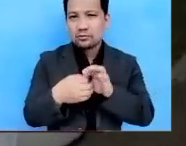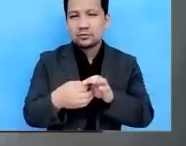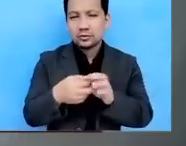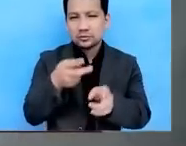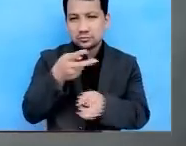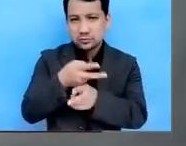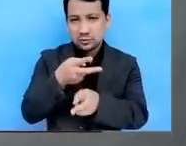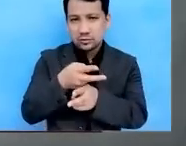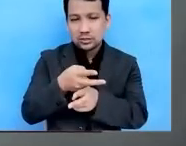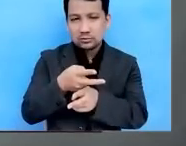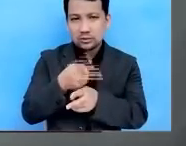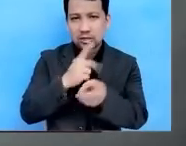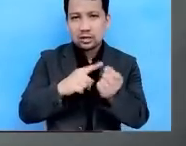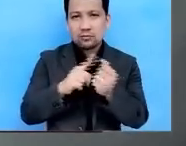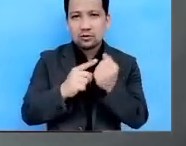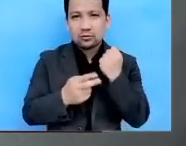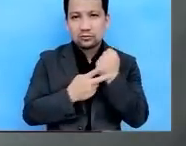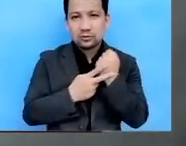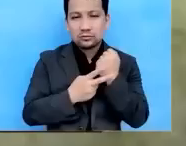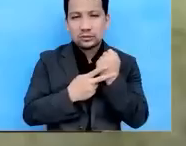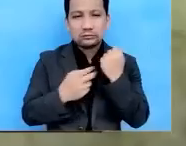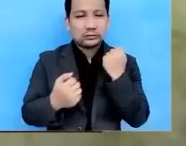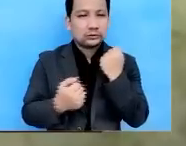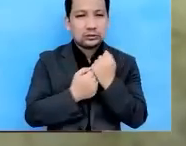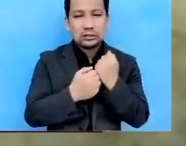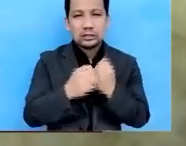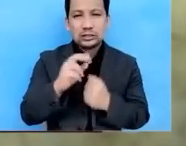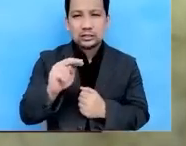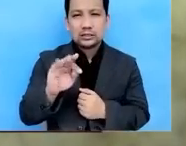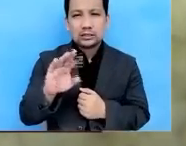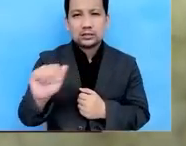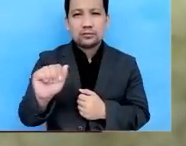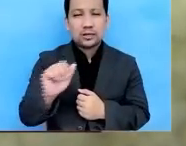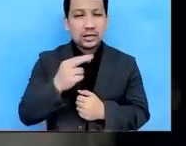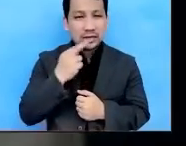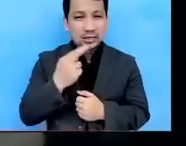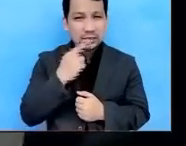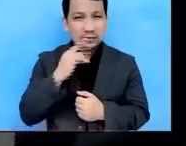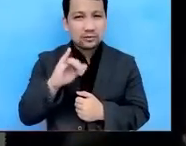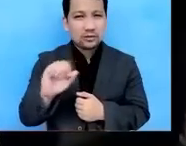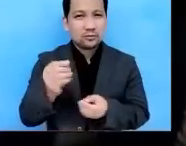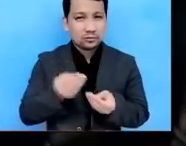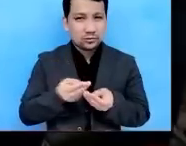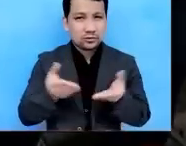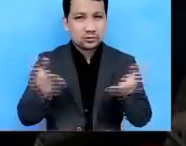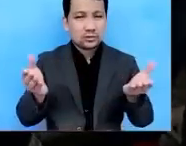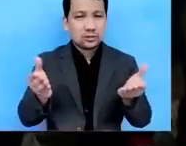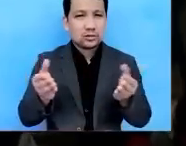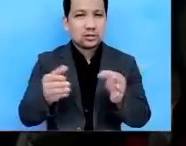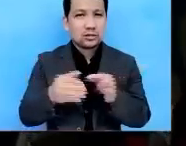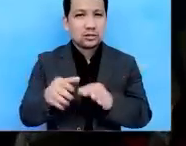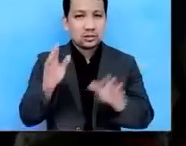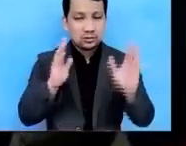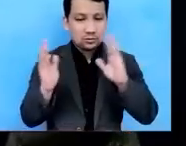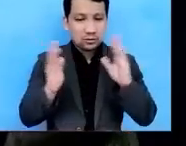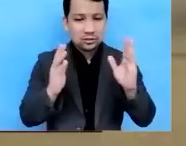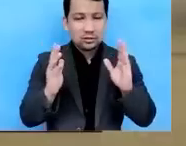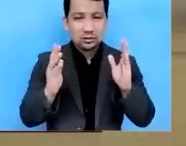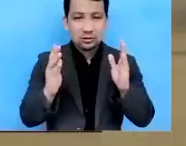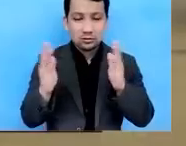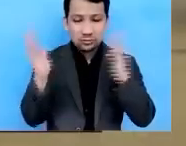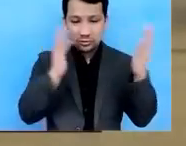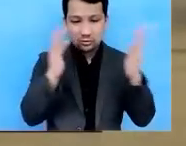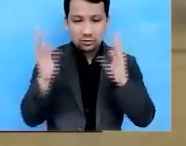binabantayan ngayon ang buffer stock ng NFA rice. Ang NFA rice kasi ang ipinamamahagi sa mga nasasalanta ng kalamidad.